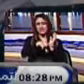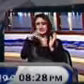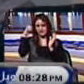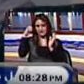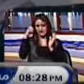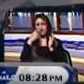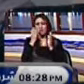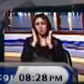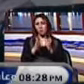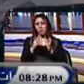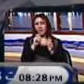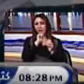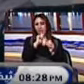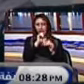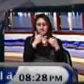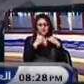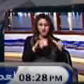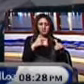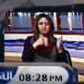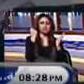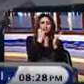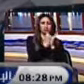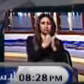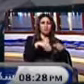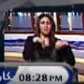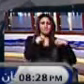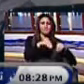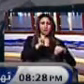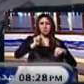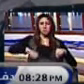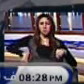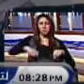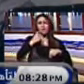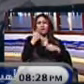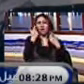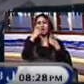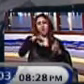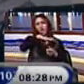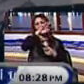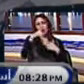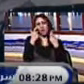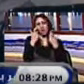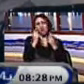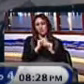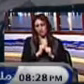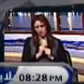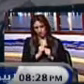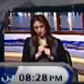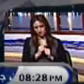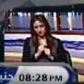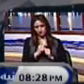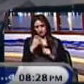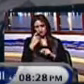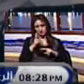وممكن يستخدموا بطرق غير مشروعة ويتم غش اللحوم أو يتم ختم لحوم صالحة وهي غير